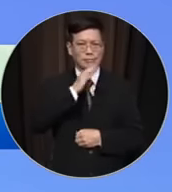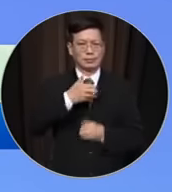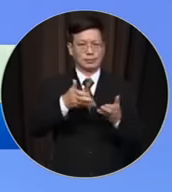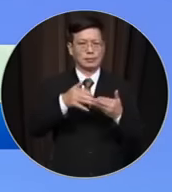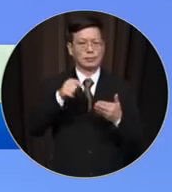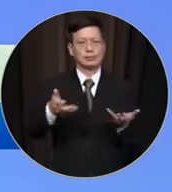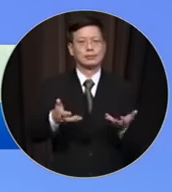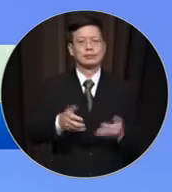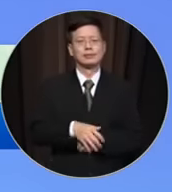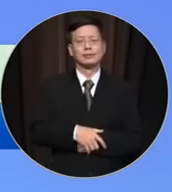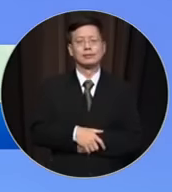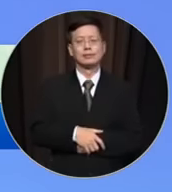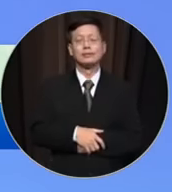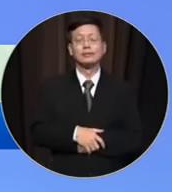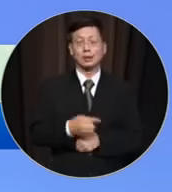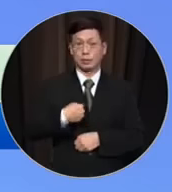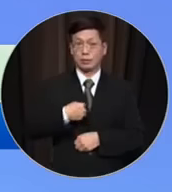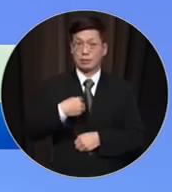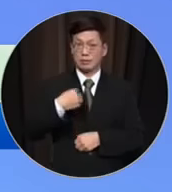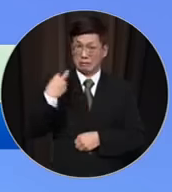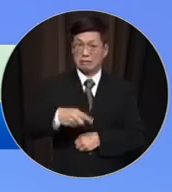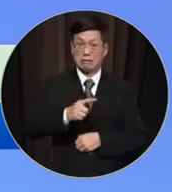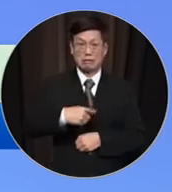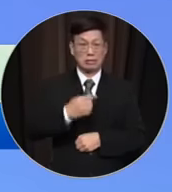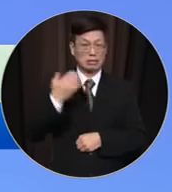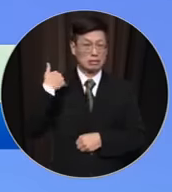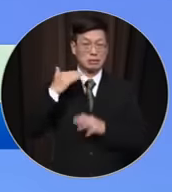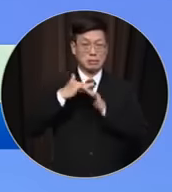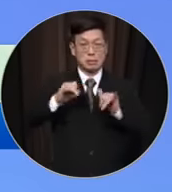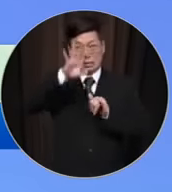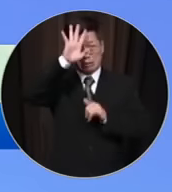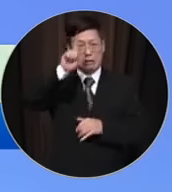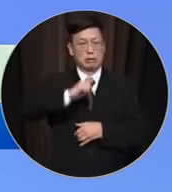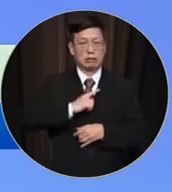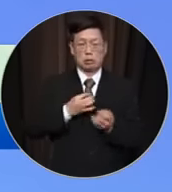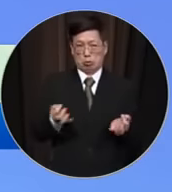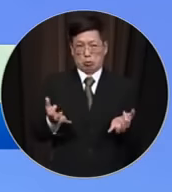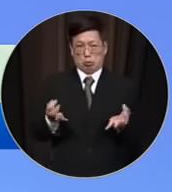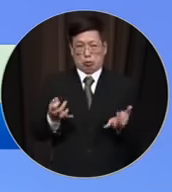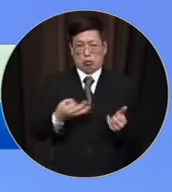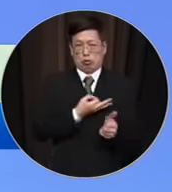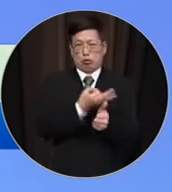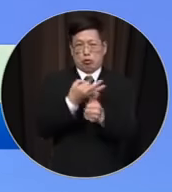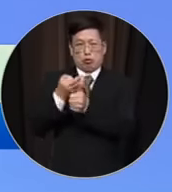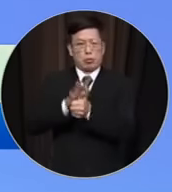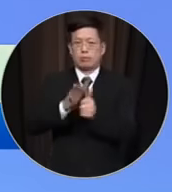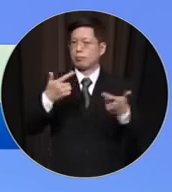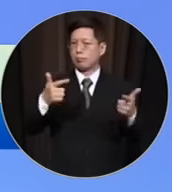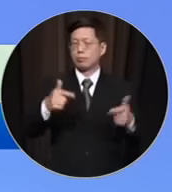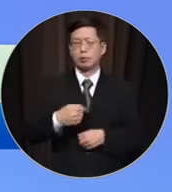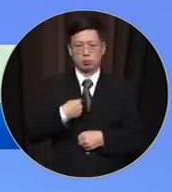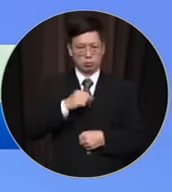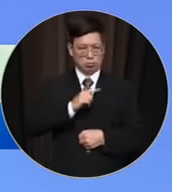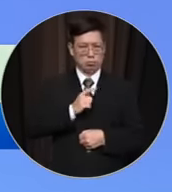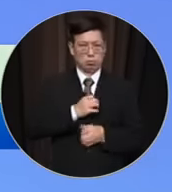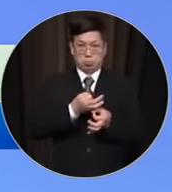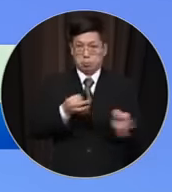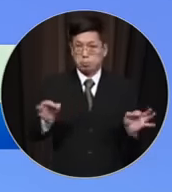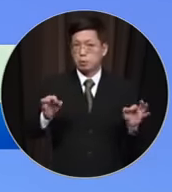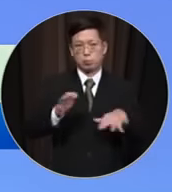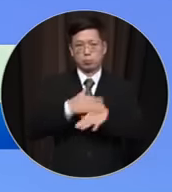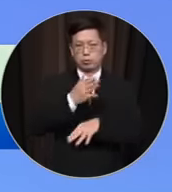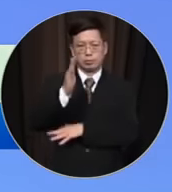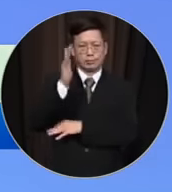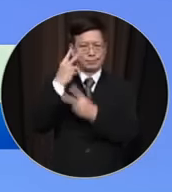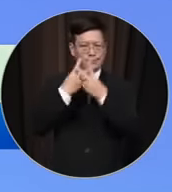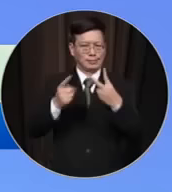常重要的东西。所以我们再也不是民进党过去执政时候的凯子外交、烽火外交的时代，我们给出去的钱不会进到政